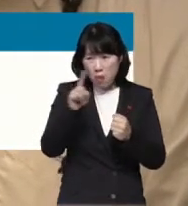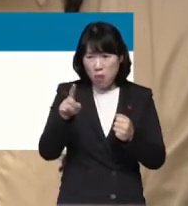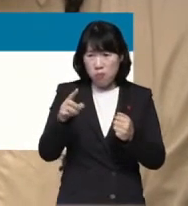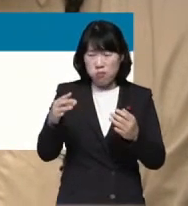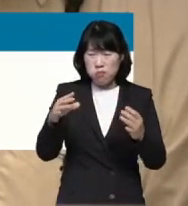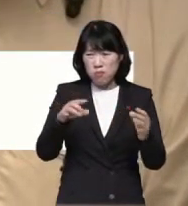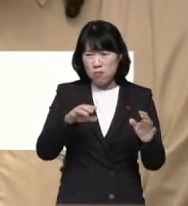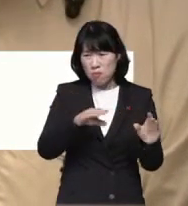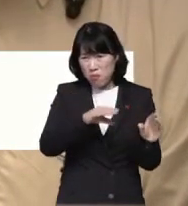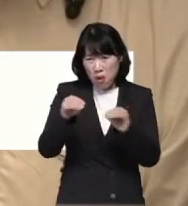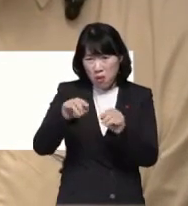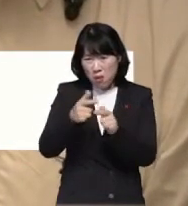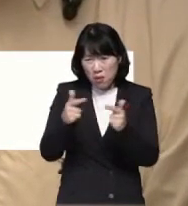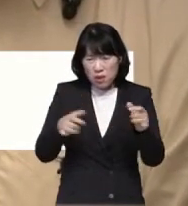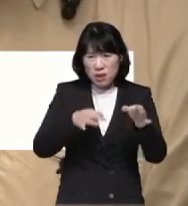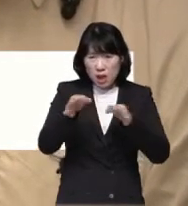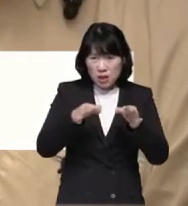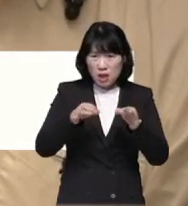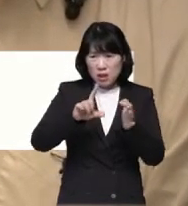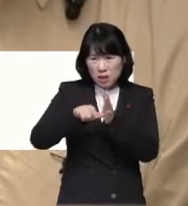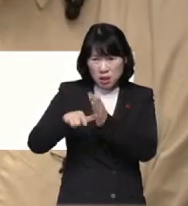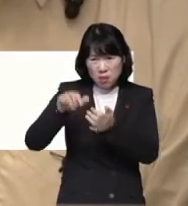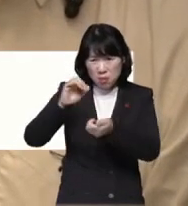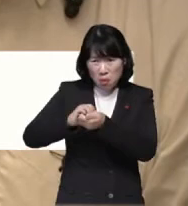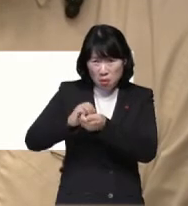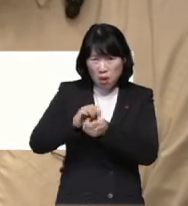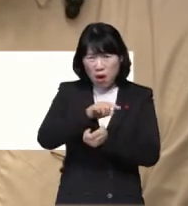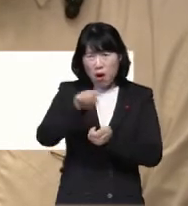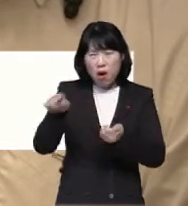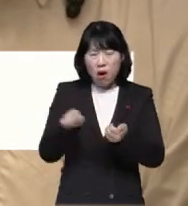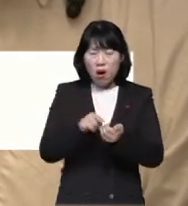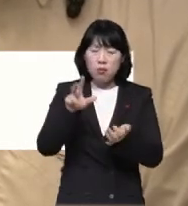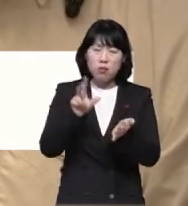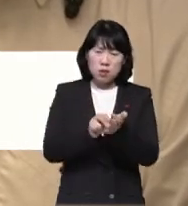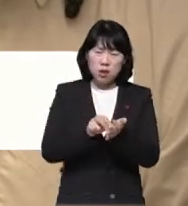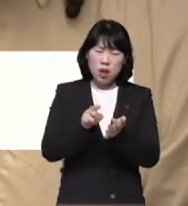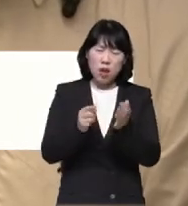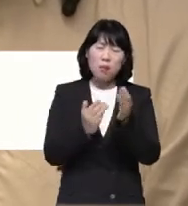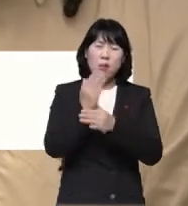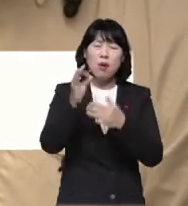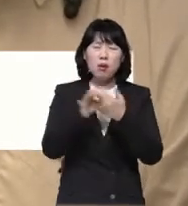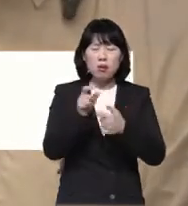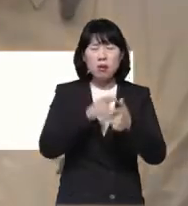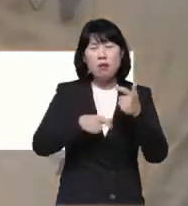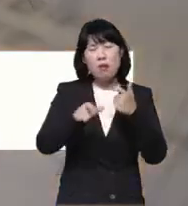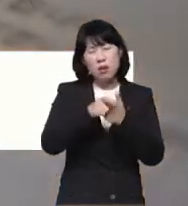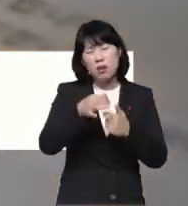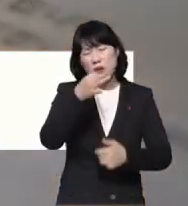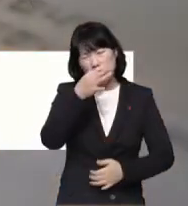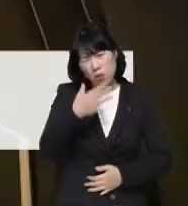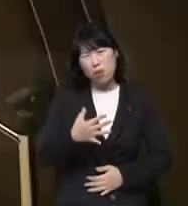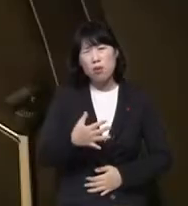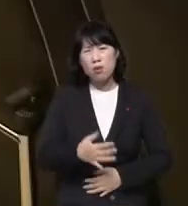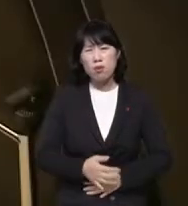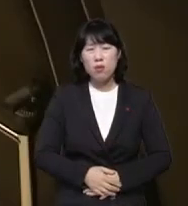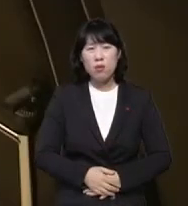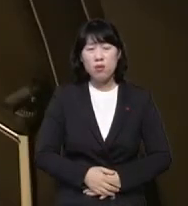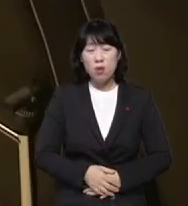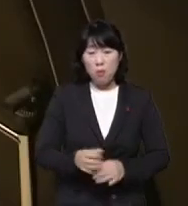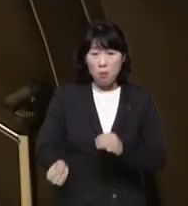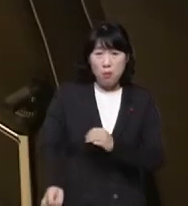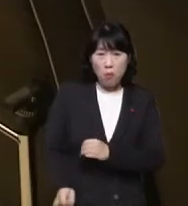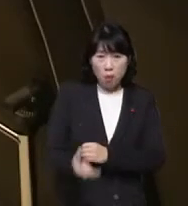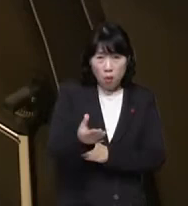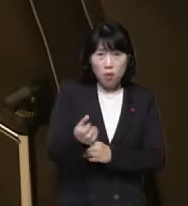당하거나 뭐 영업에 대한 문제가 생기면은 뭐 더 힘들어질 거는 뭐 누구든지 이제 뻔히.